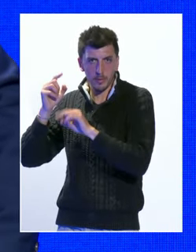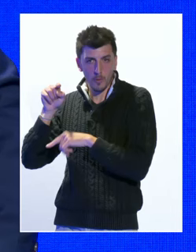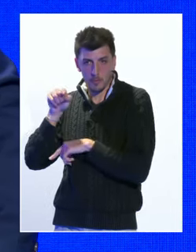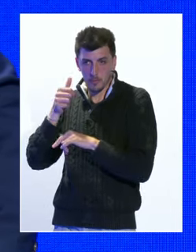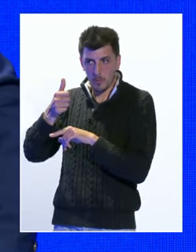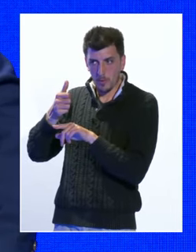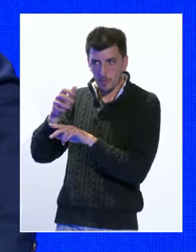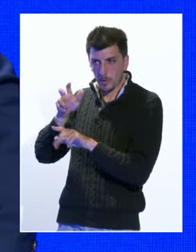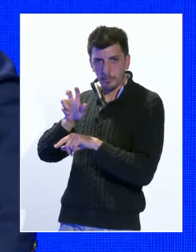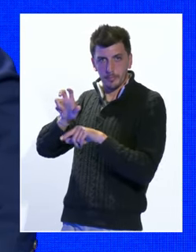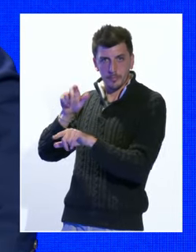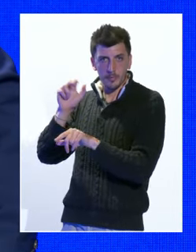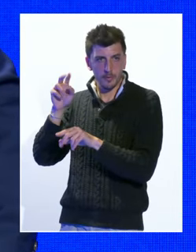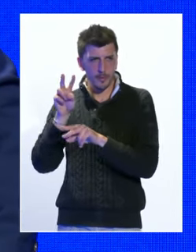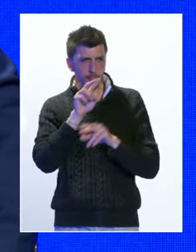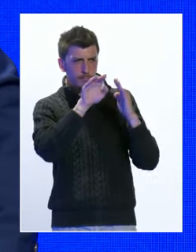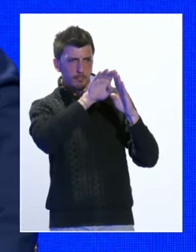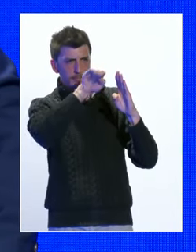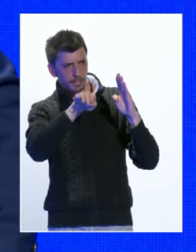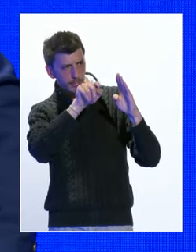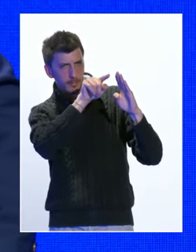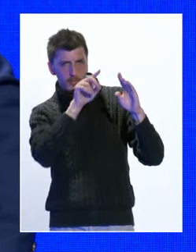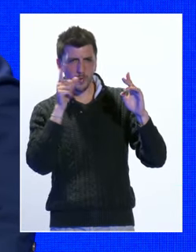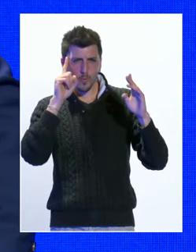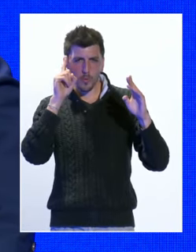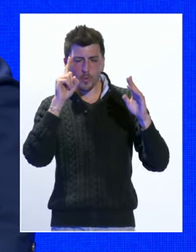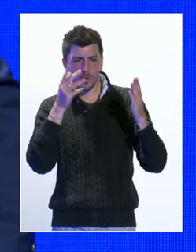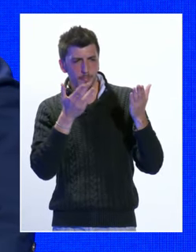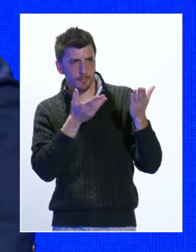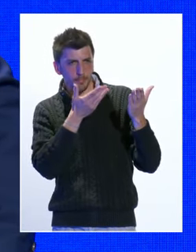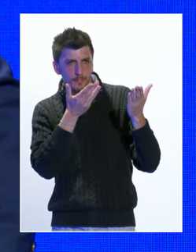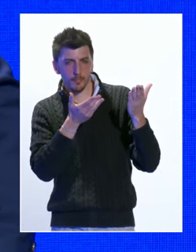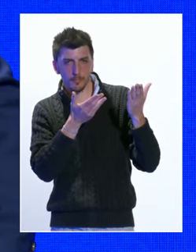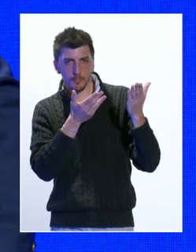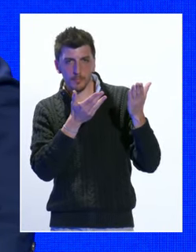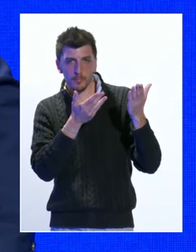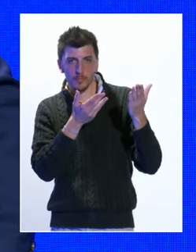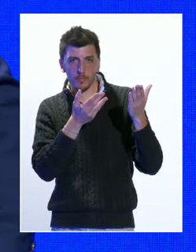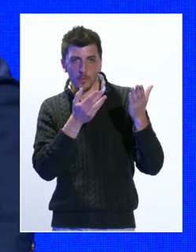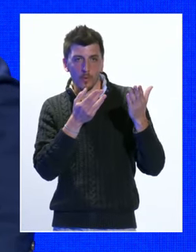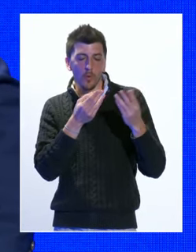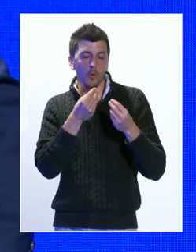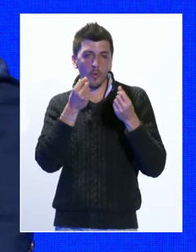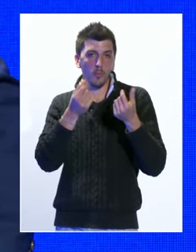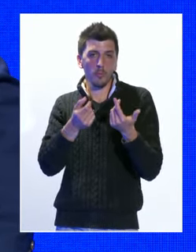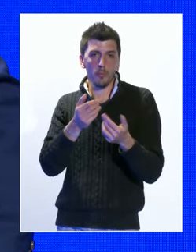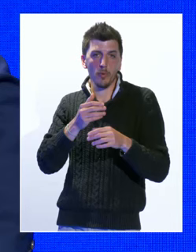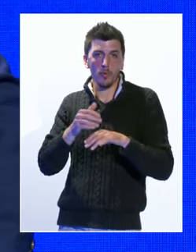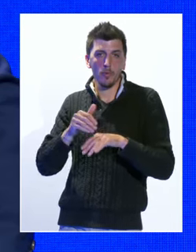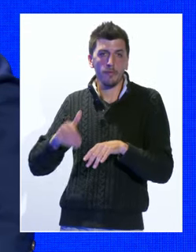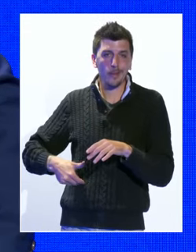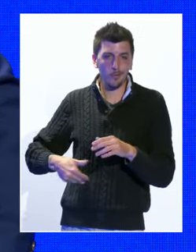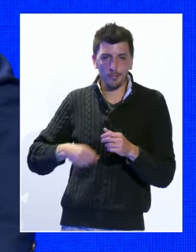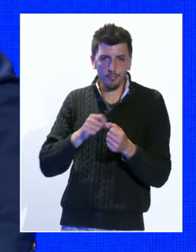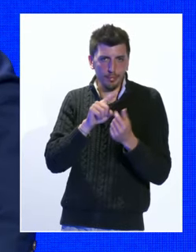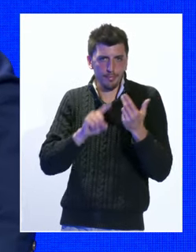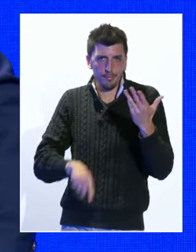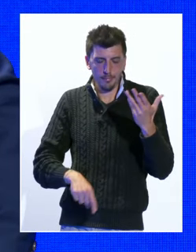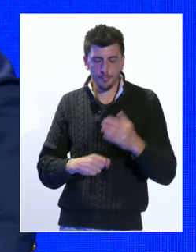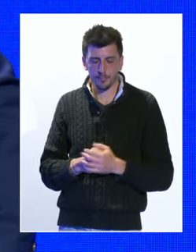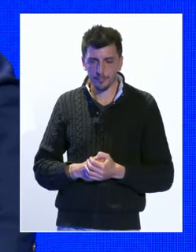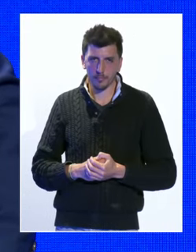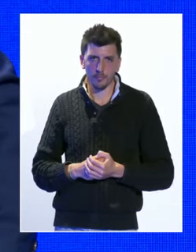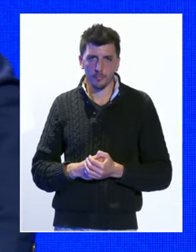il y a eu rupture de cette courbe. On peut en apercevoir beaucoup de raisons. En l'an